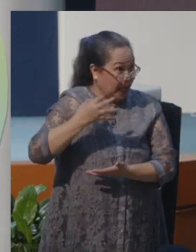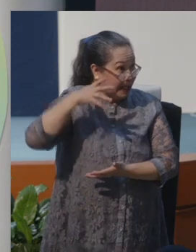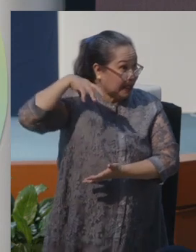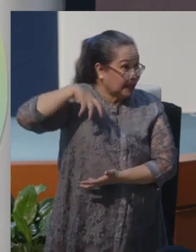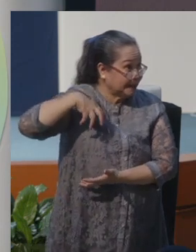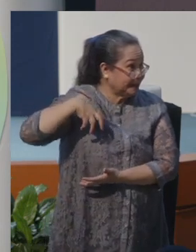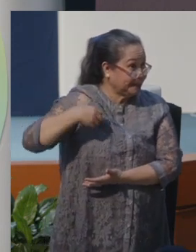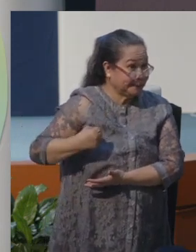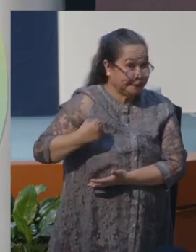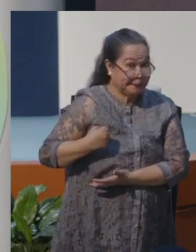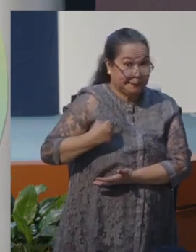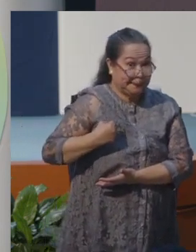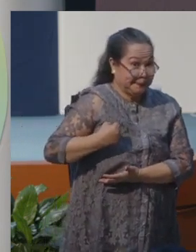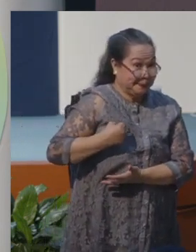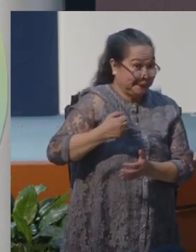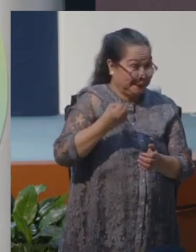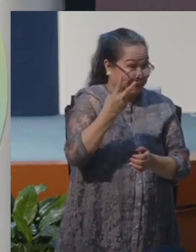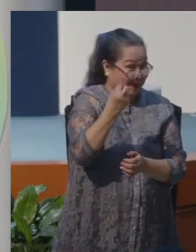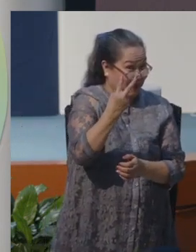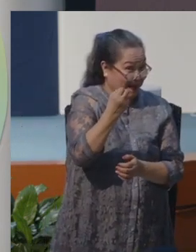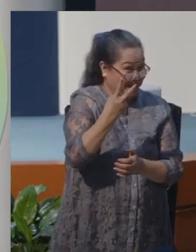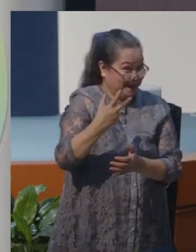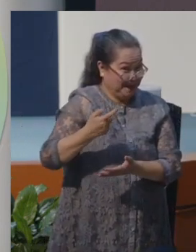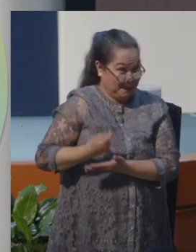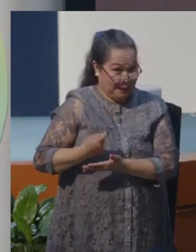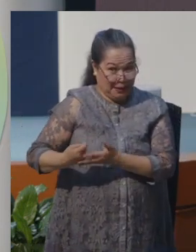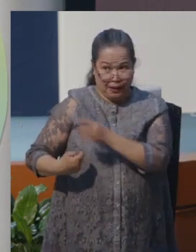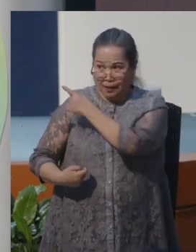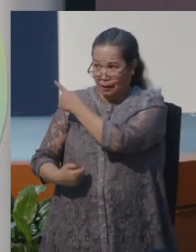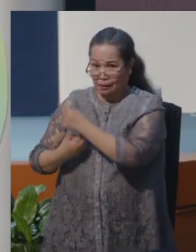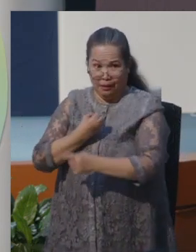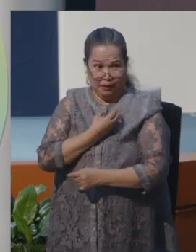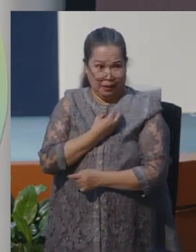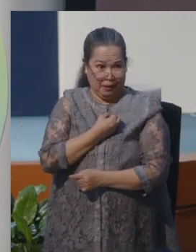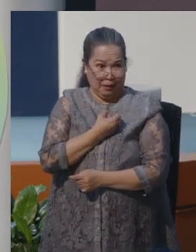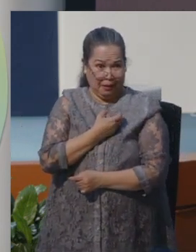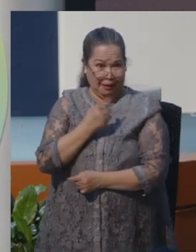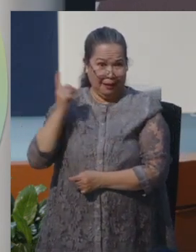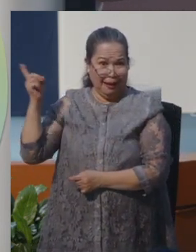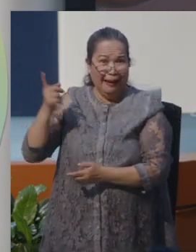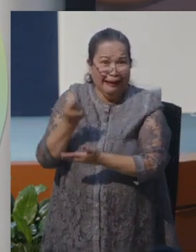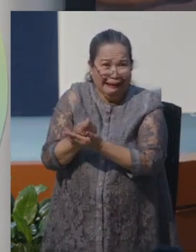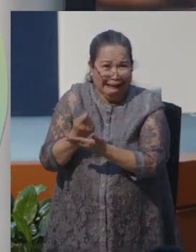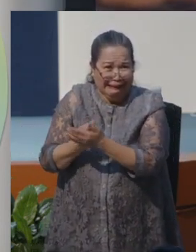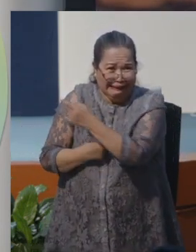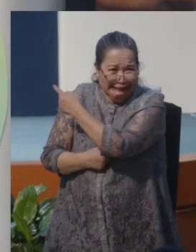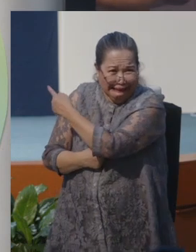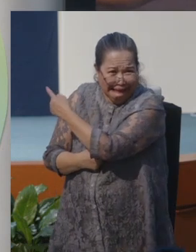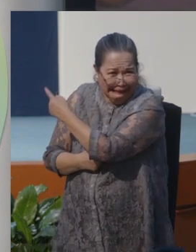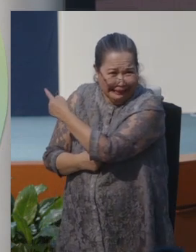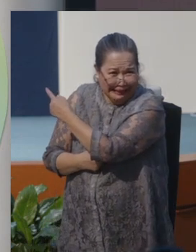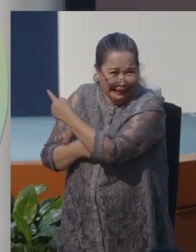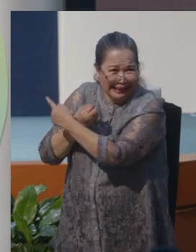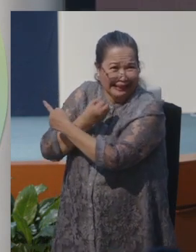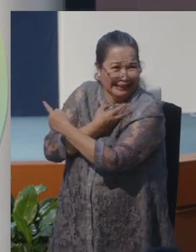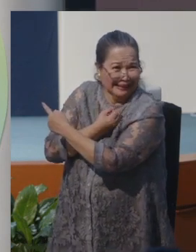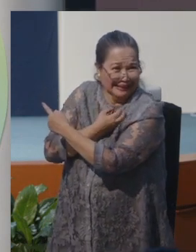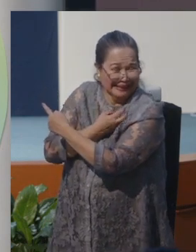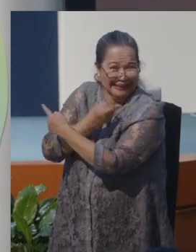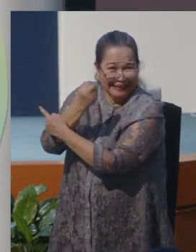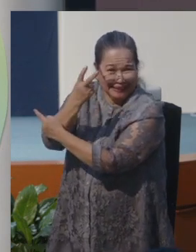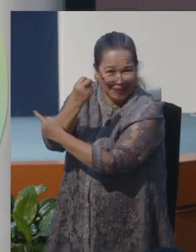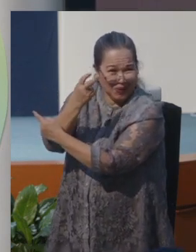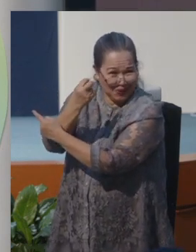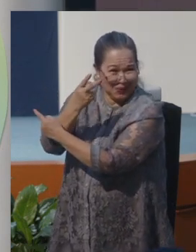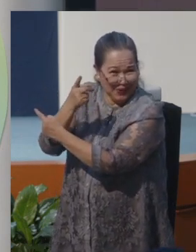pong iniisip niyan. Kasi mga kapatid, alam nyo, ako ang treasurer ng Far East Broadcasting Company. At 12 po